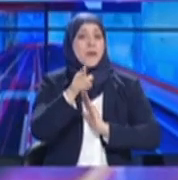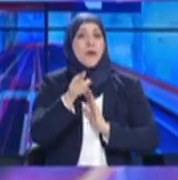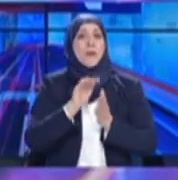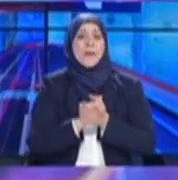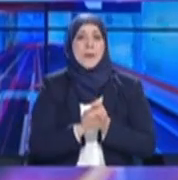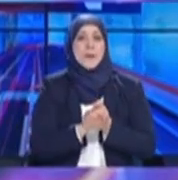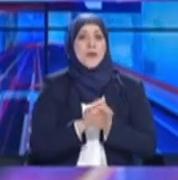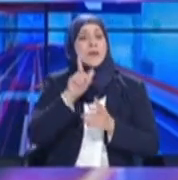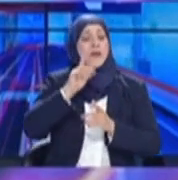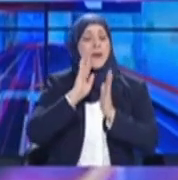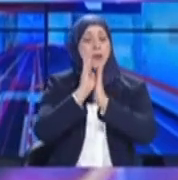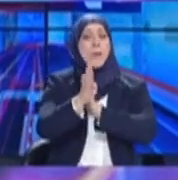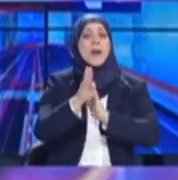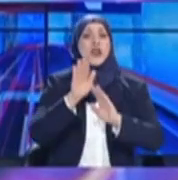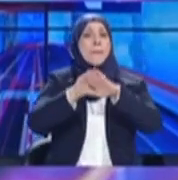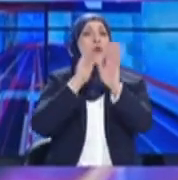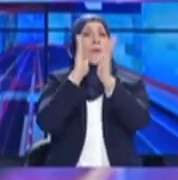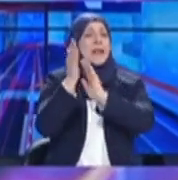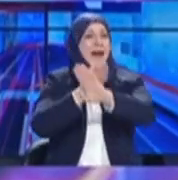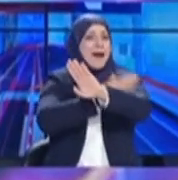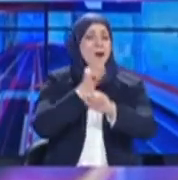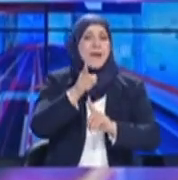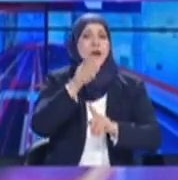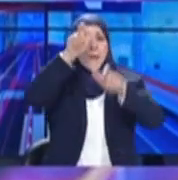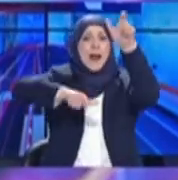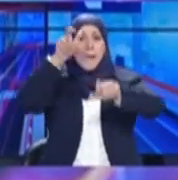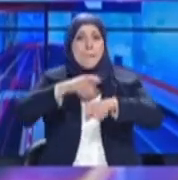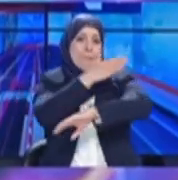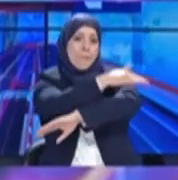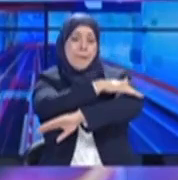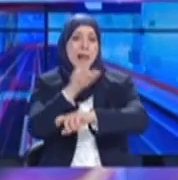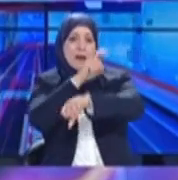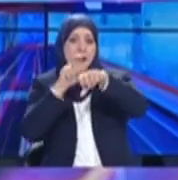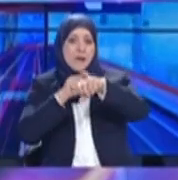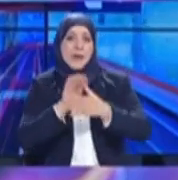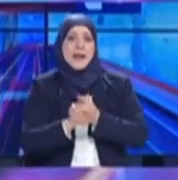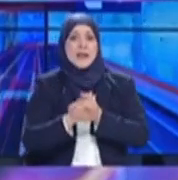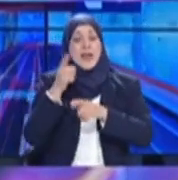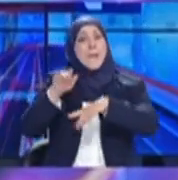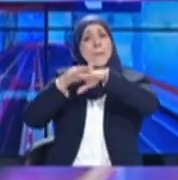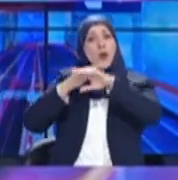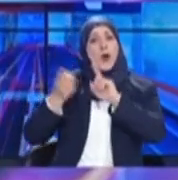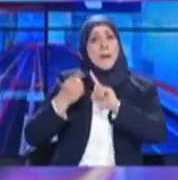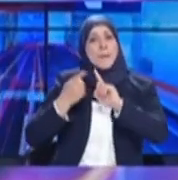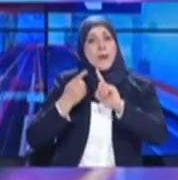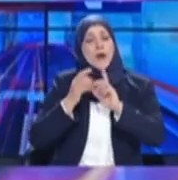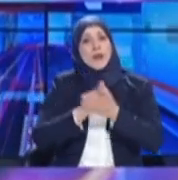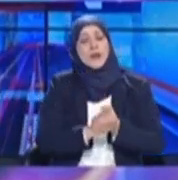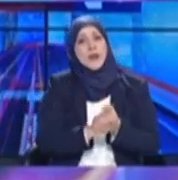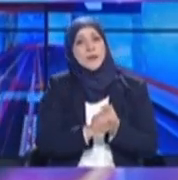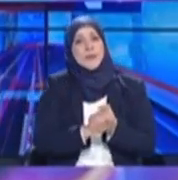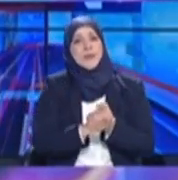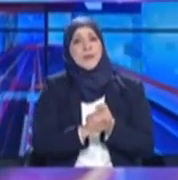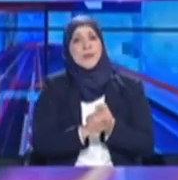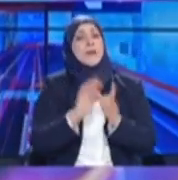النقل المباشر في علاقه بالعمال البلدين سنعود هذا الحديث باكثر تفاصيل خاصه ان في علاقه ب مستلزمات اه